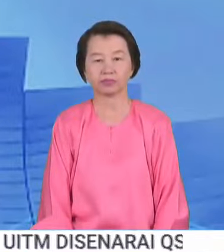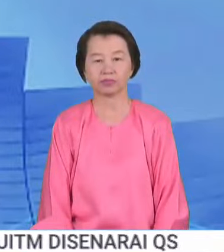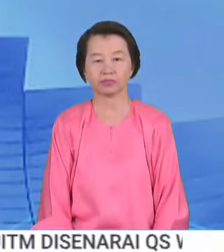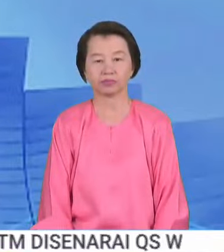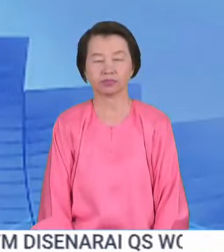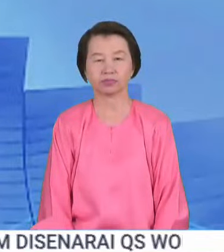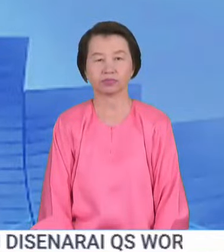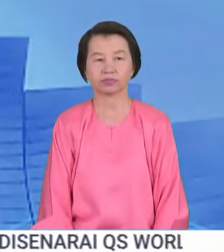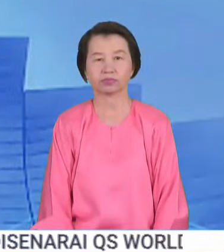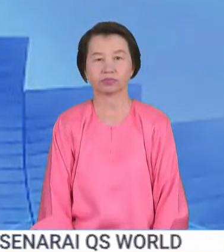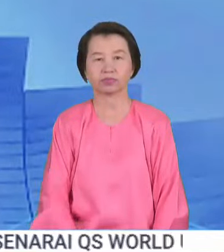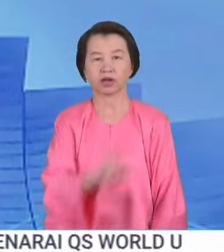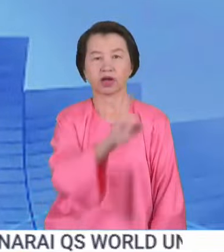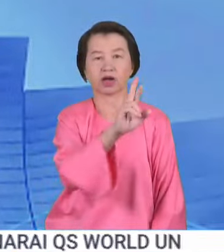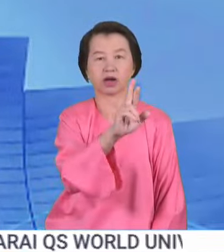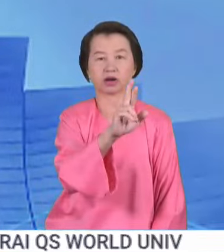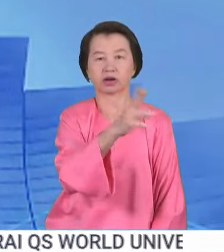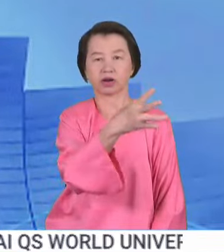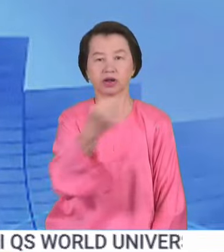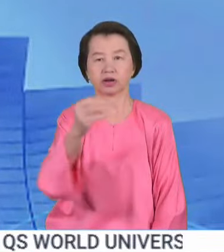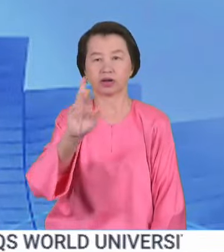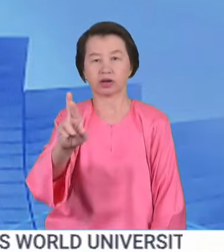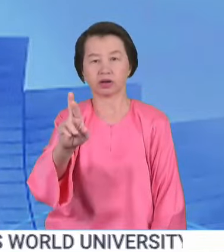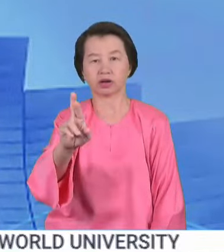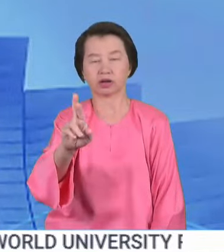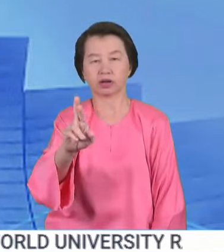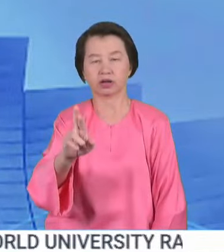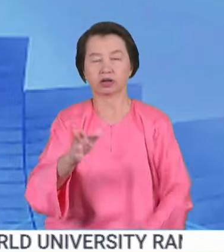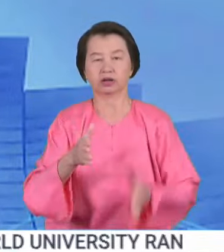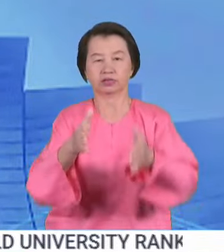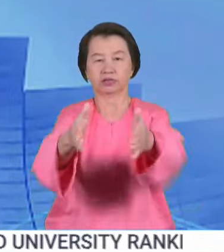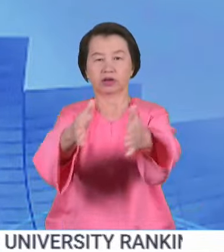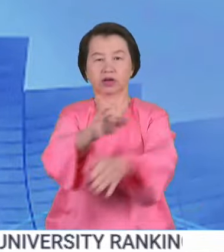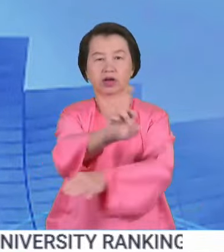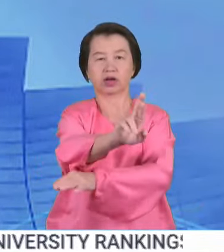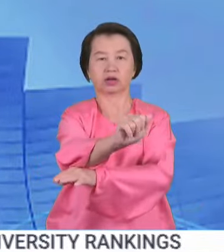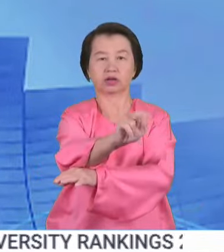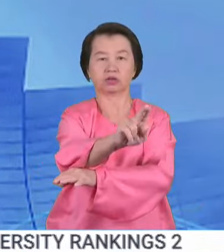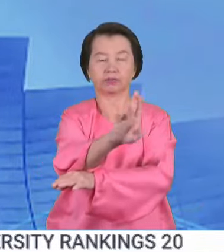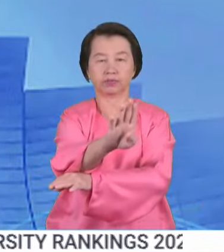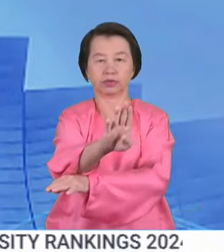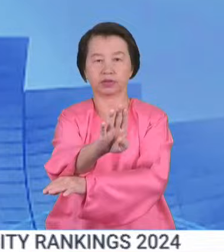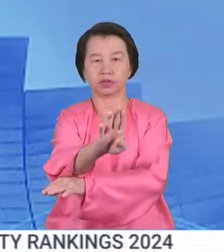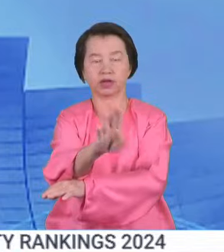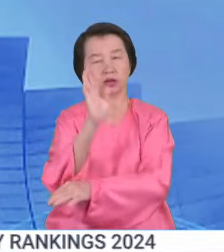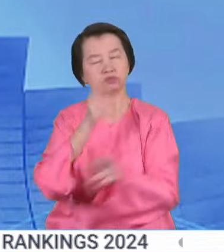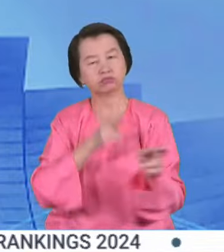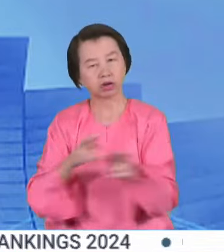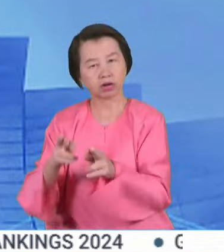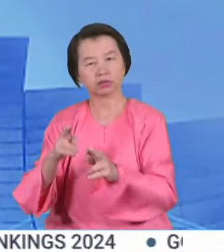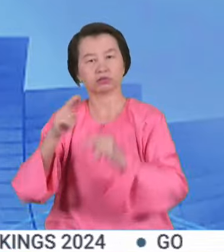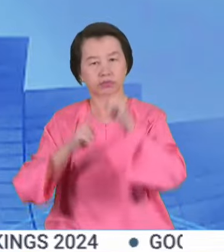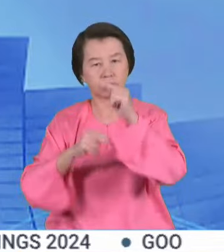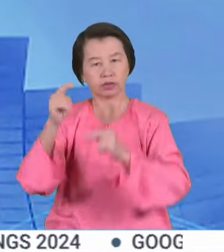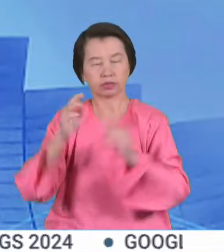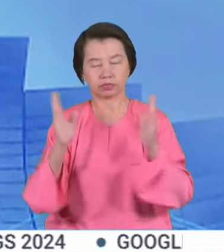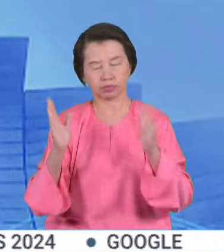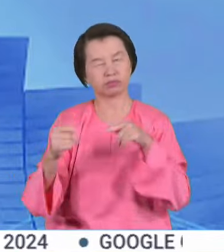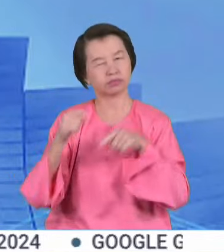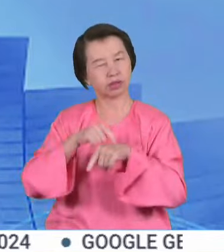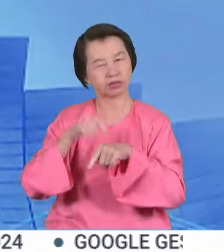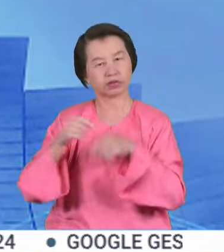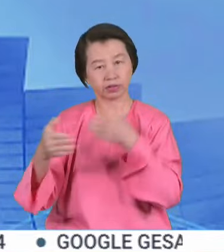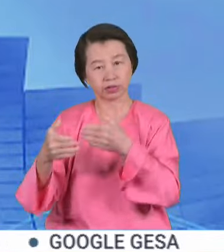Dua hentian rehat rawat LNR di laluan road bypass antara yang dirancang pembinaannya dalam tempoh